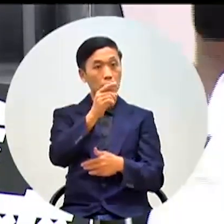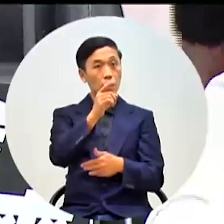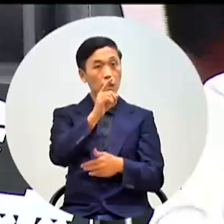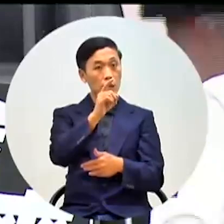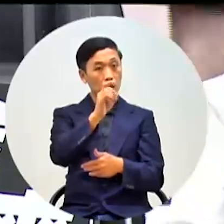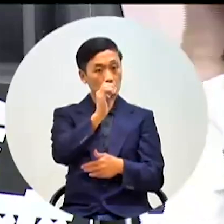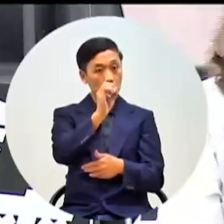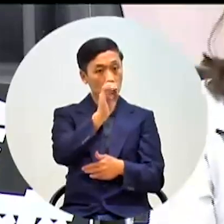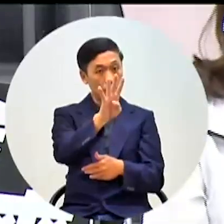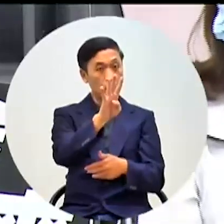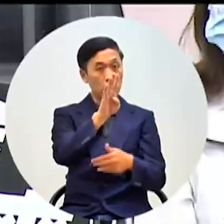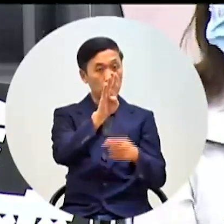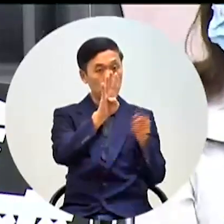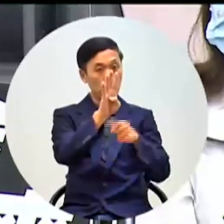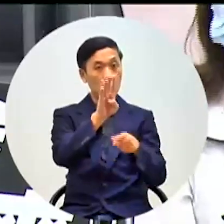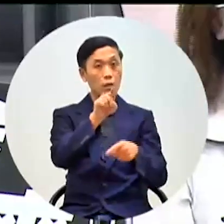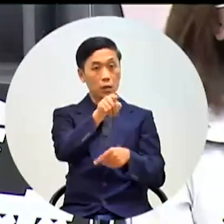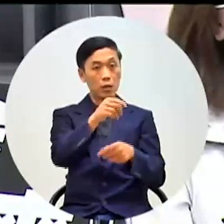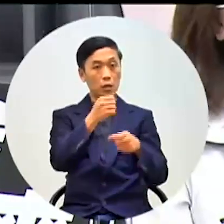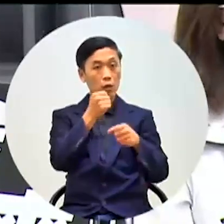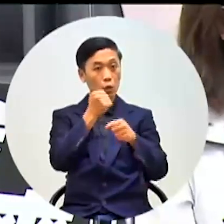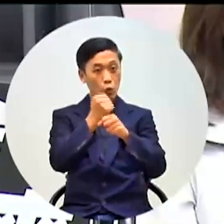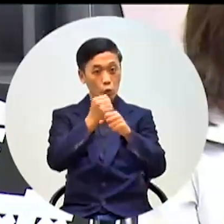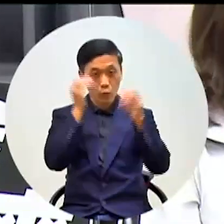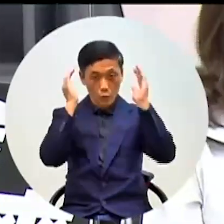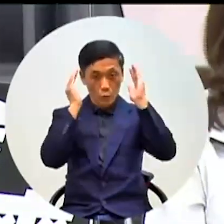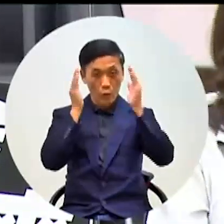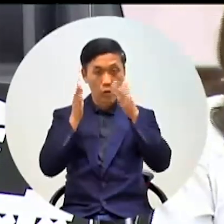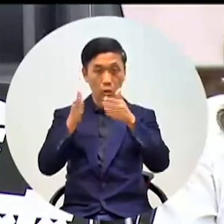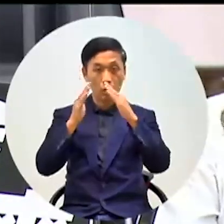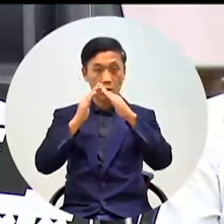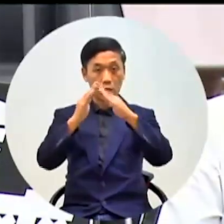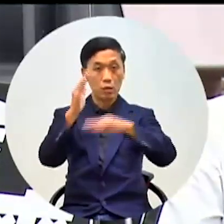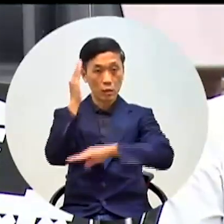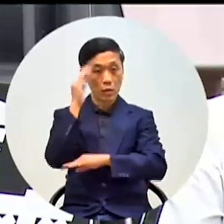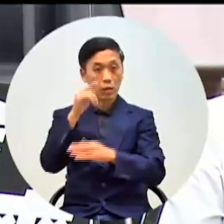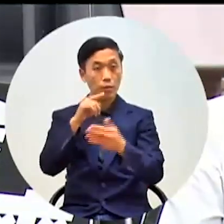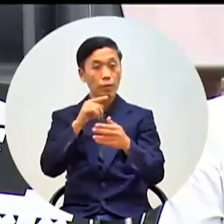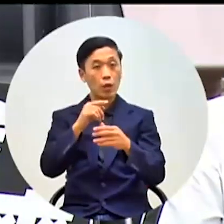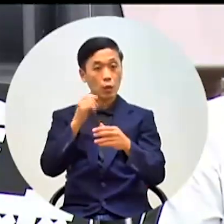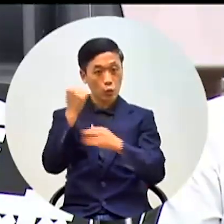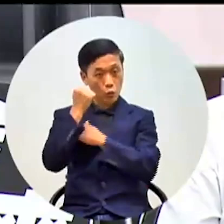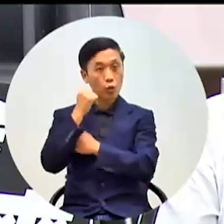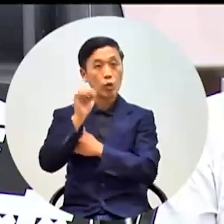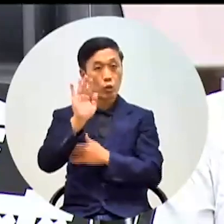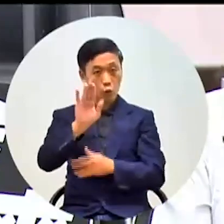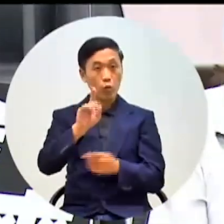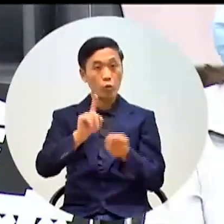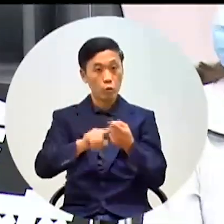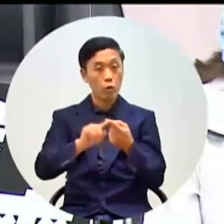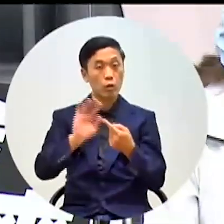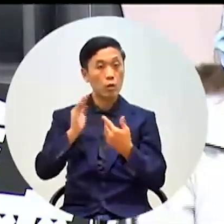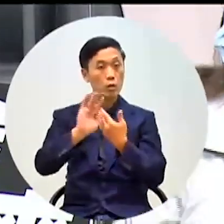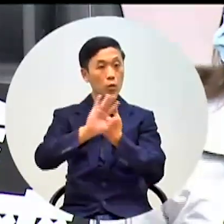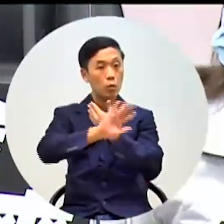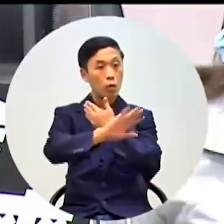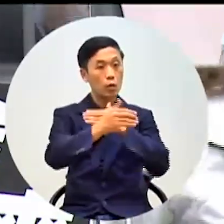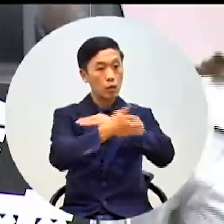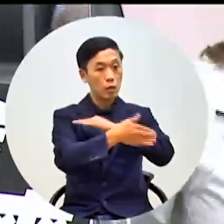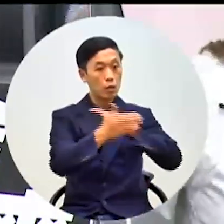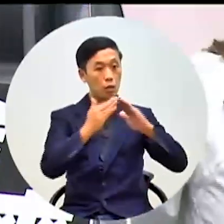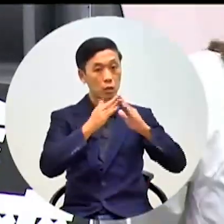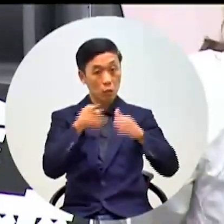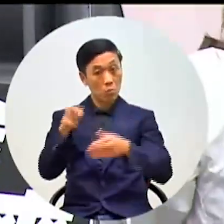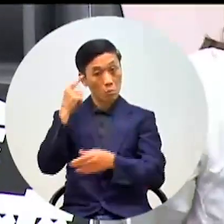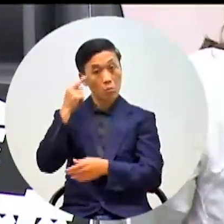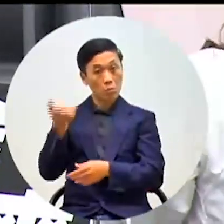什么你这么努力的治理我们的这个市政，但是呢？为什么没有让外县市的认同，他不愿意